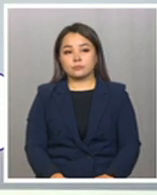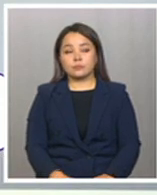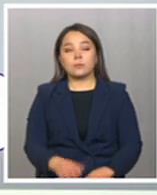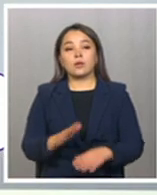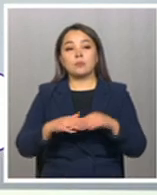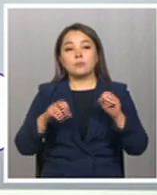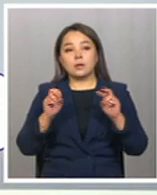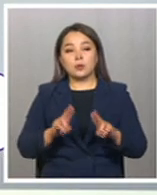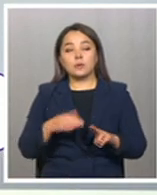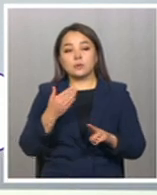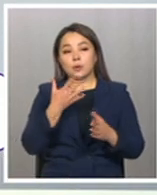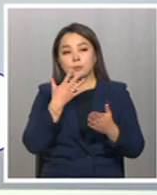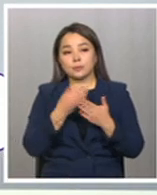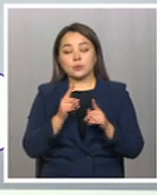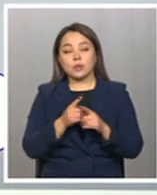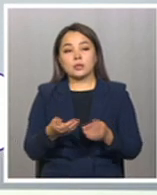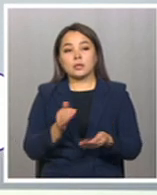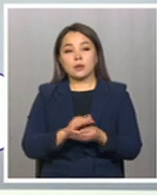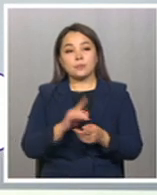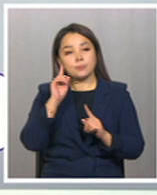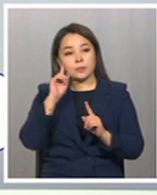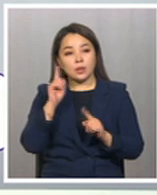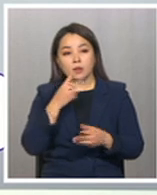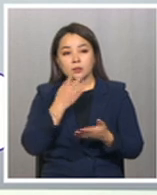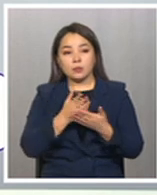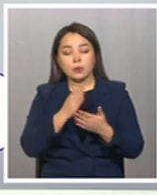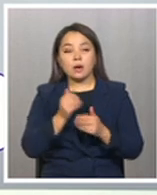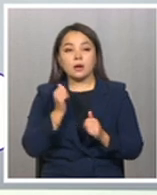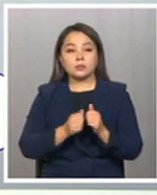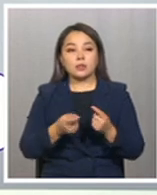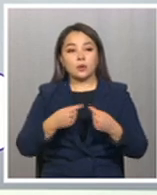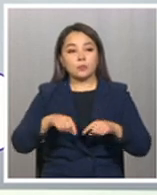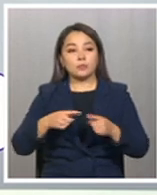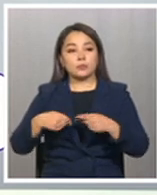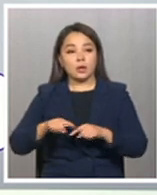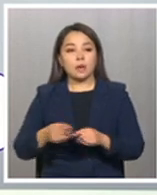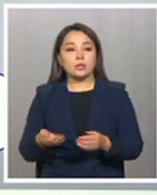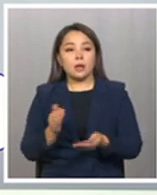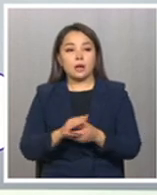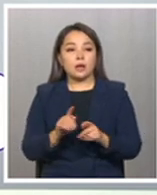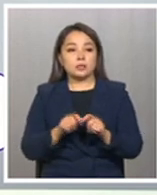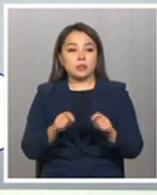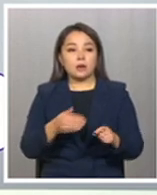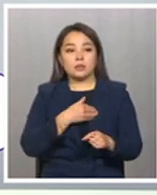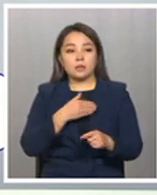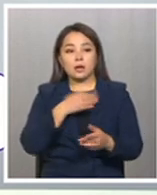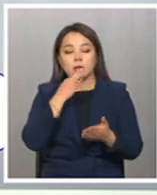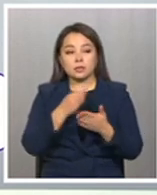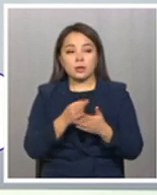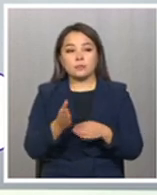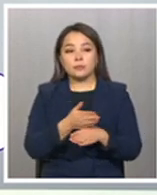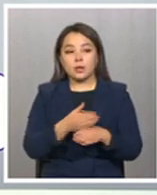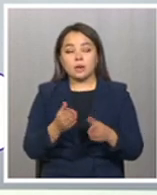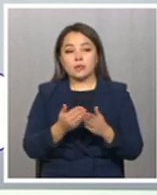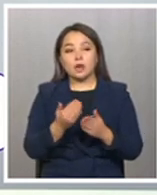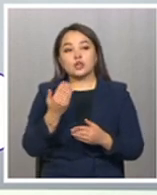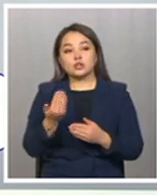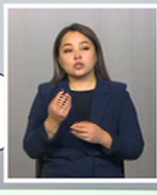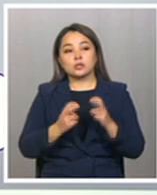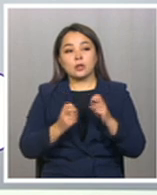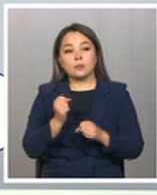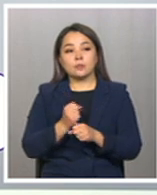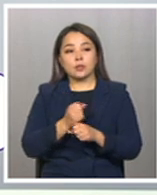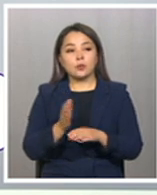Мамандандыру ұғымы сіздерге таныс болатын. Олай болса қазір әртараптандыру ұғымымен танысып өтейік. Яғни әртараптандыру дегеніміз шығарылатын өнімдер мен қызмет